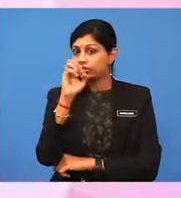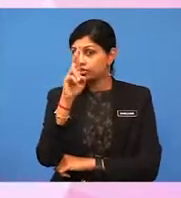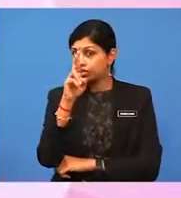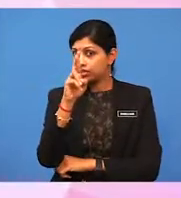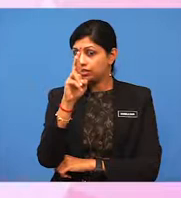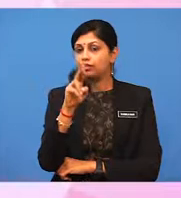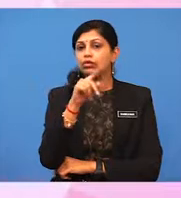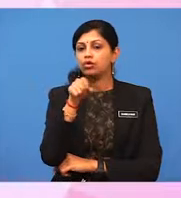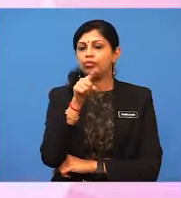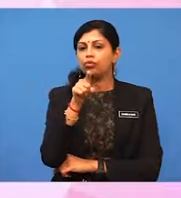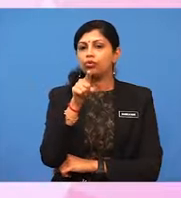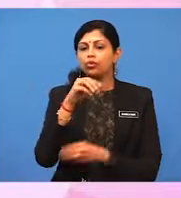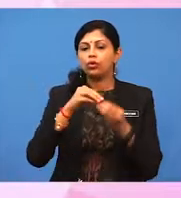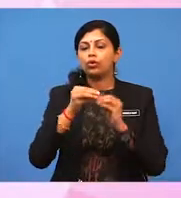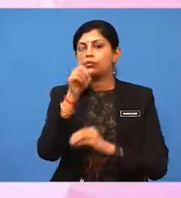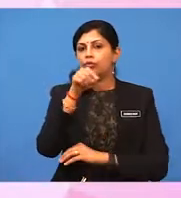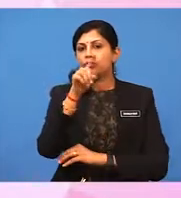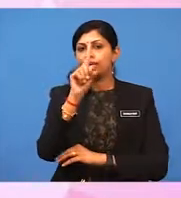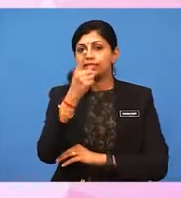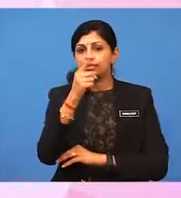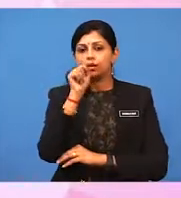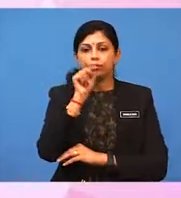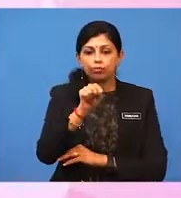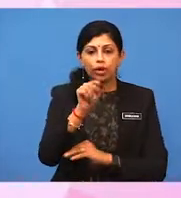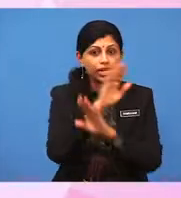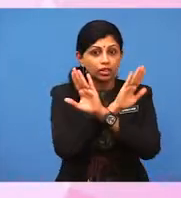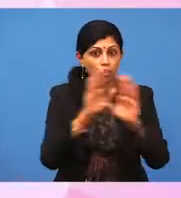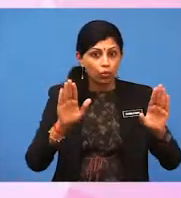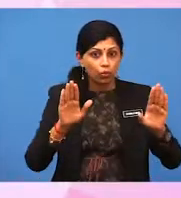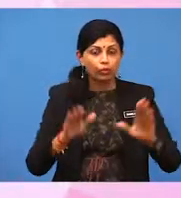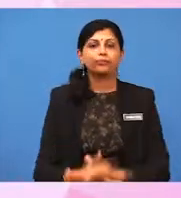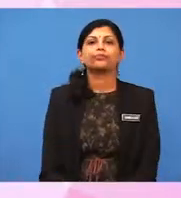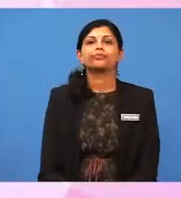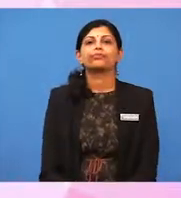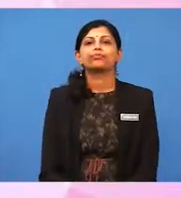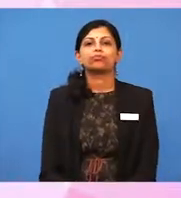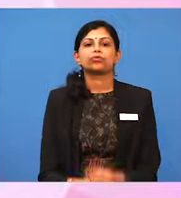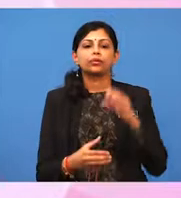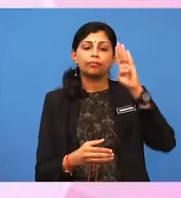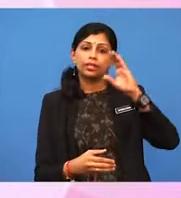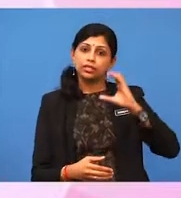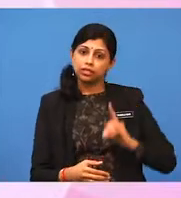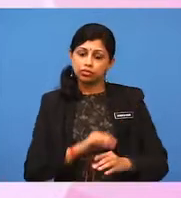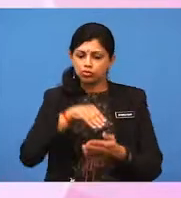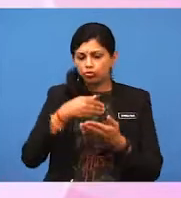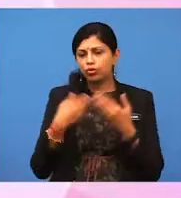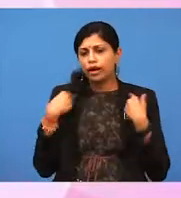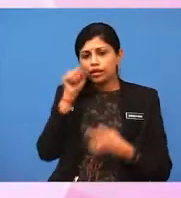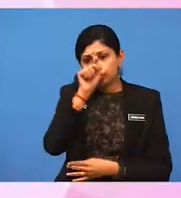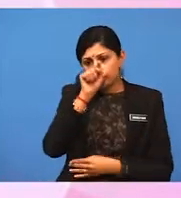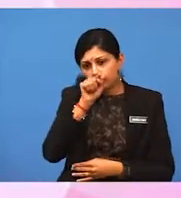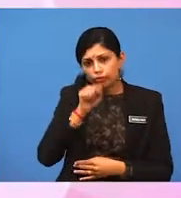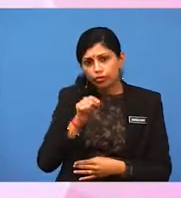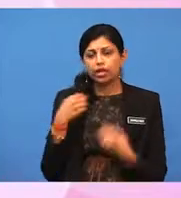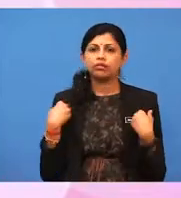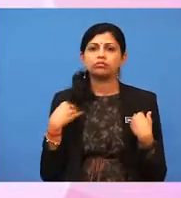terdiri daripada nombor bulat yang tiada titik perpuluhan. Maka jawapan B, C dan D adalah tidak